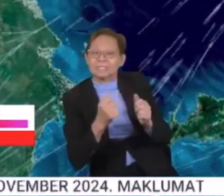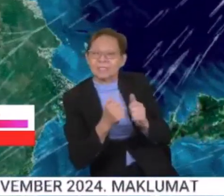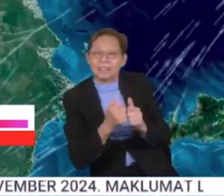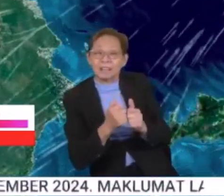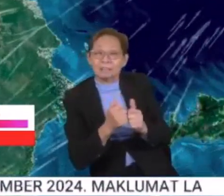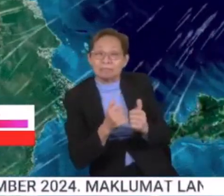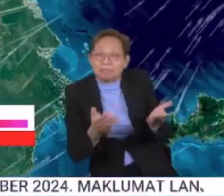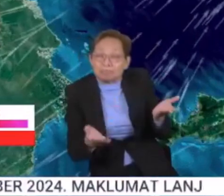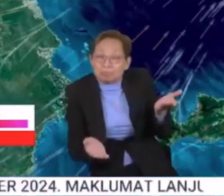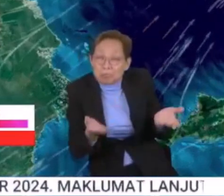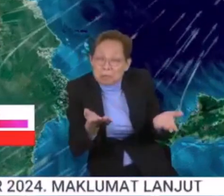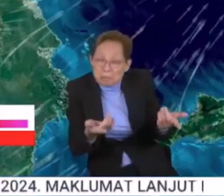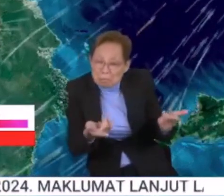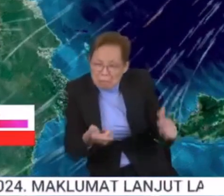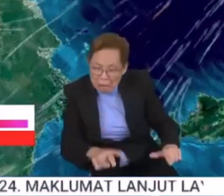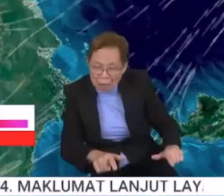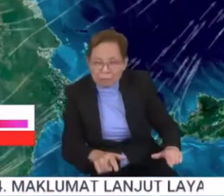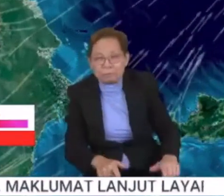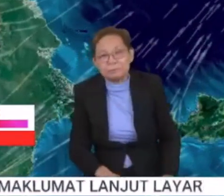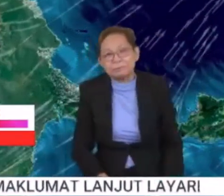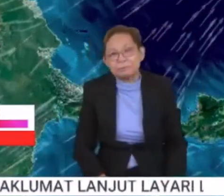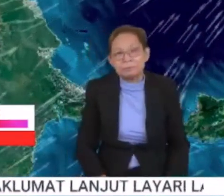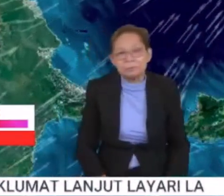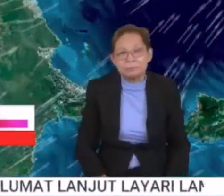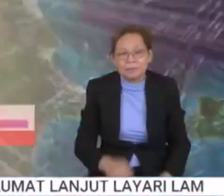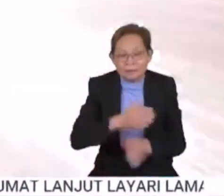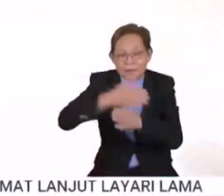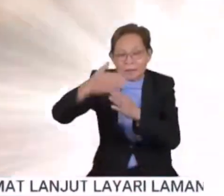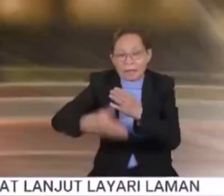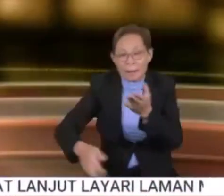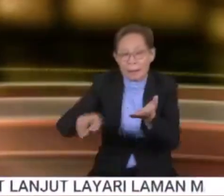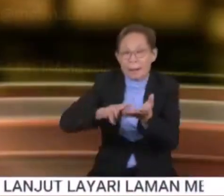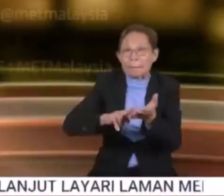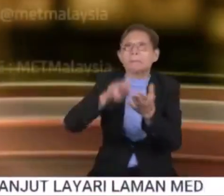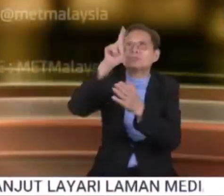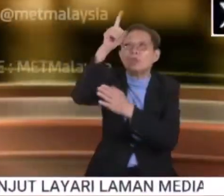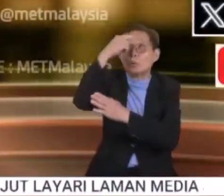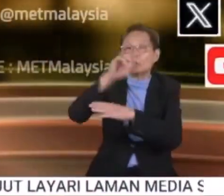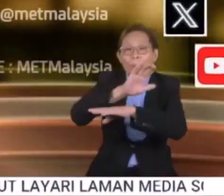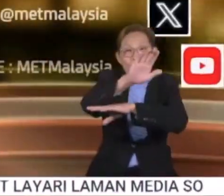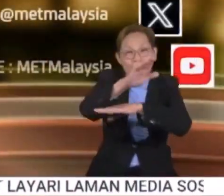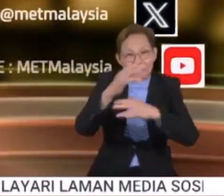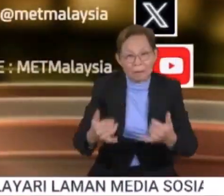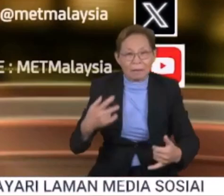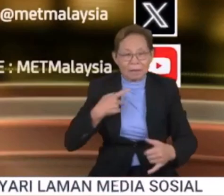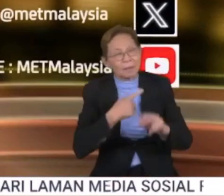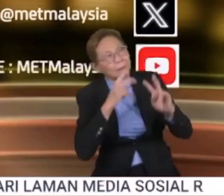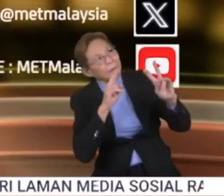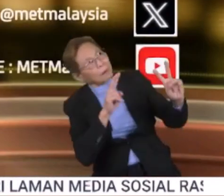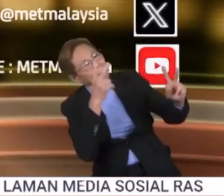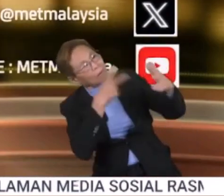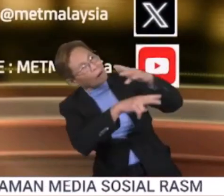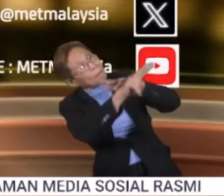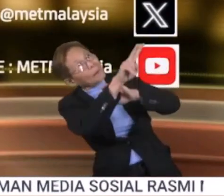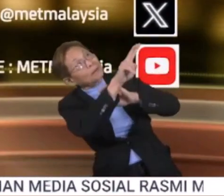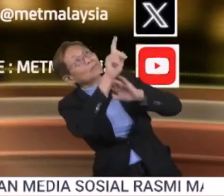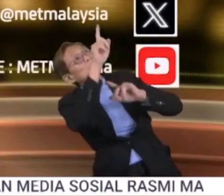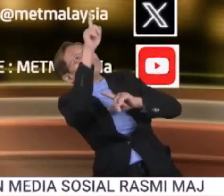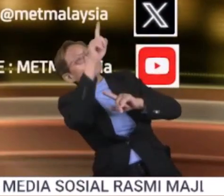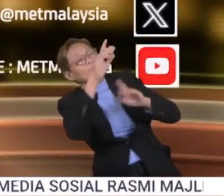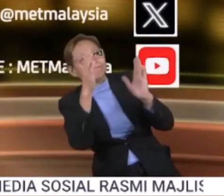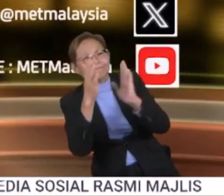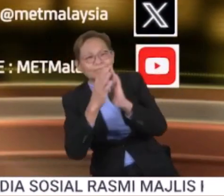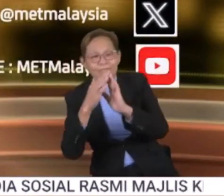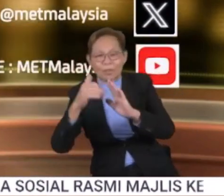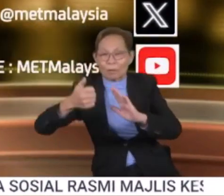dengan sebarang kemungkinan yang boleh terjadi. Baiklah, sekian sahaja laporan cuaca untuk petang ini. Sekarang kita lihat ramalan cuaca bagi